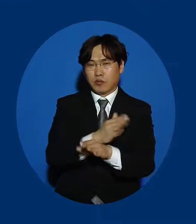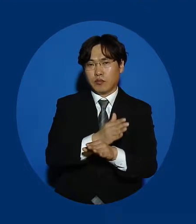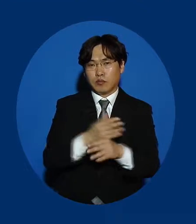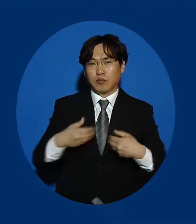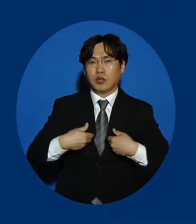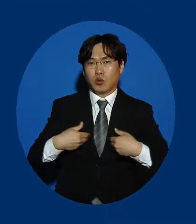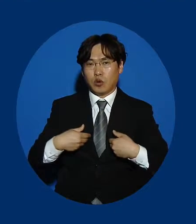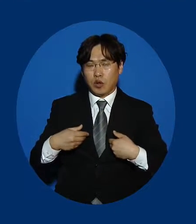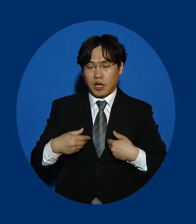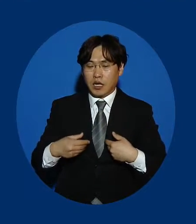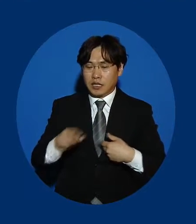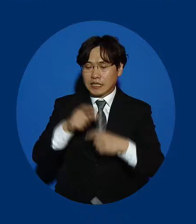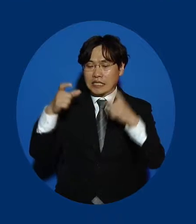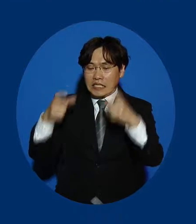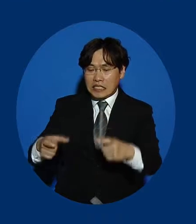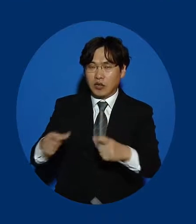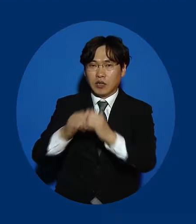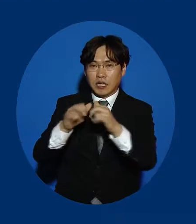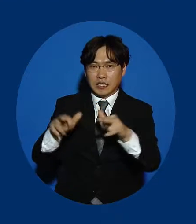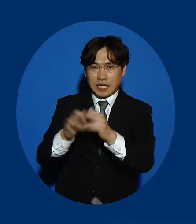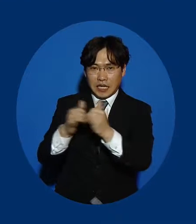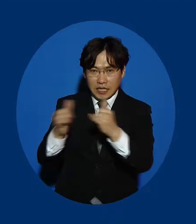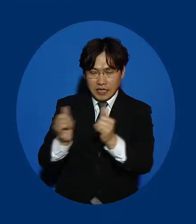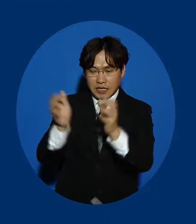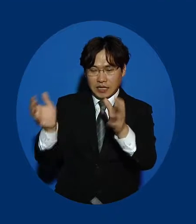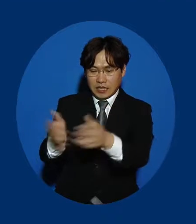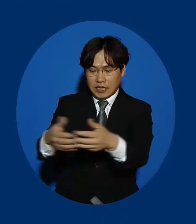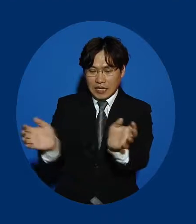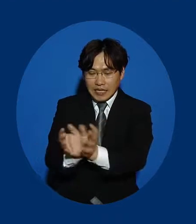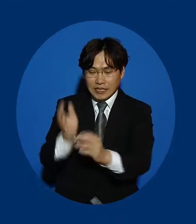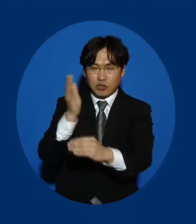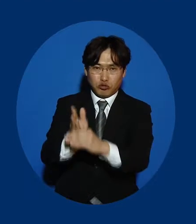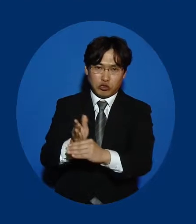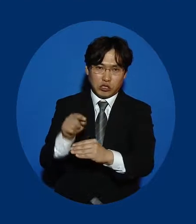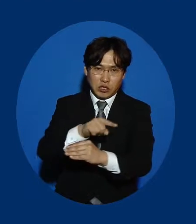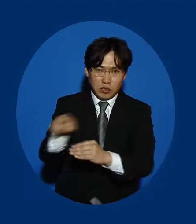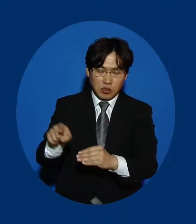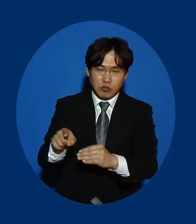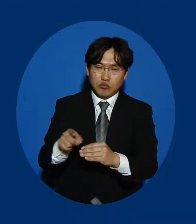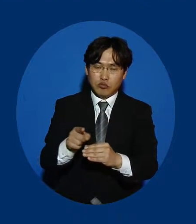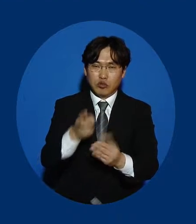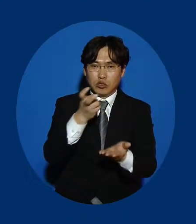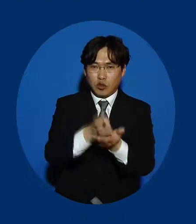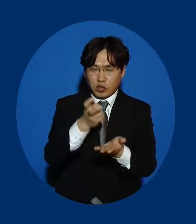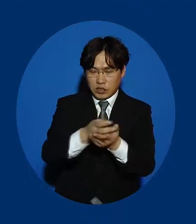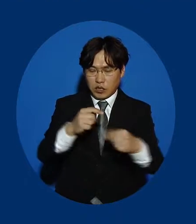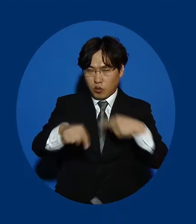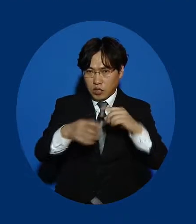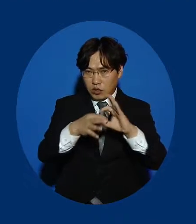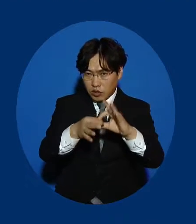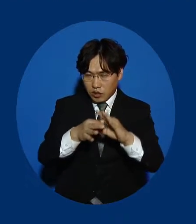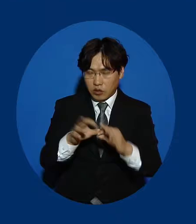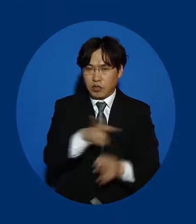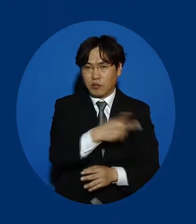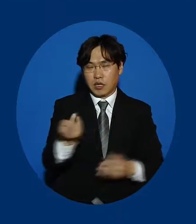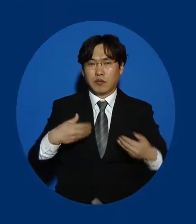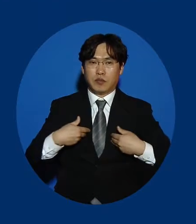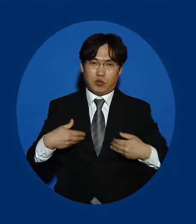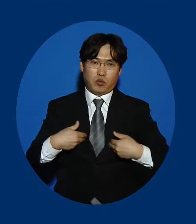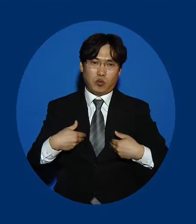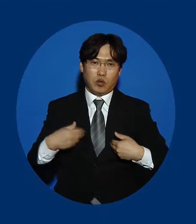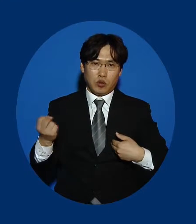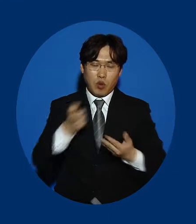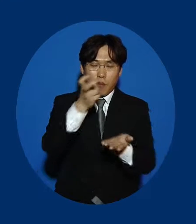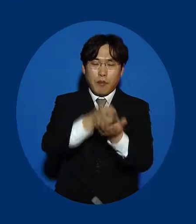그러니까 삶의 영역에서 이게 정책이 실현돼야 참된 정책인 것 같다라는 생각이 들고 그리고 법률적인 환경 개선이